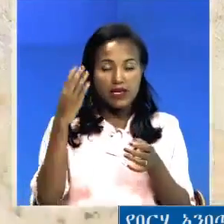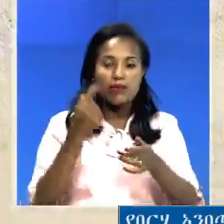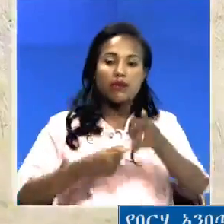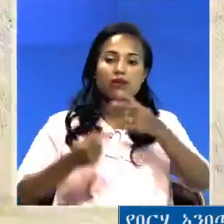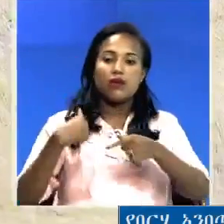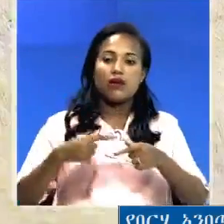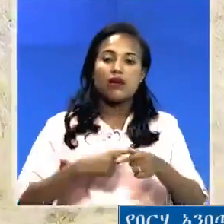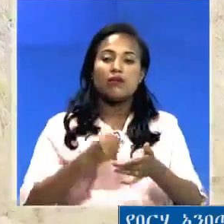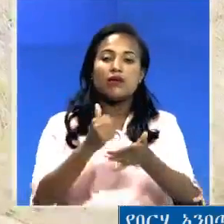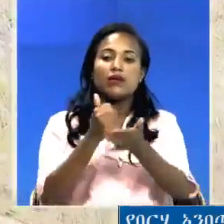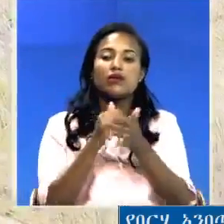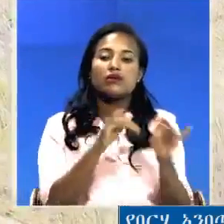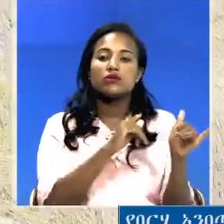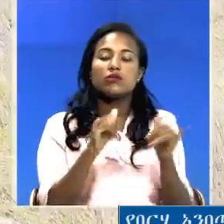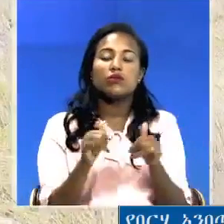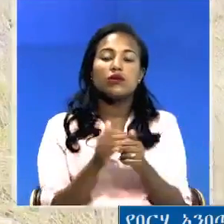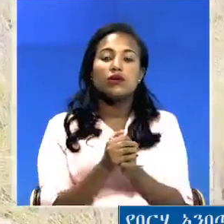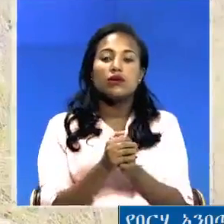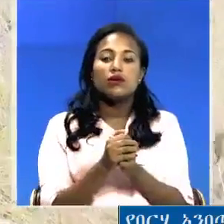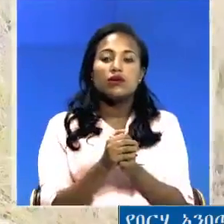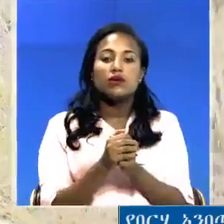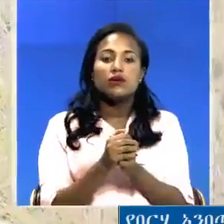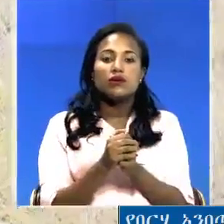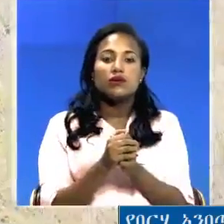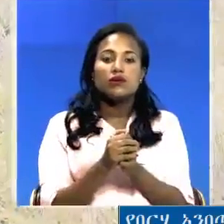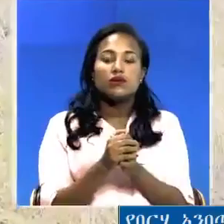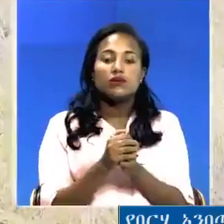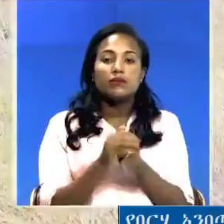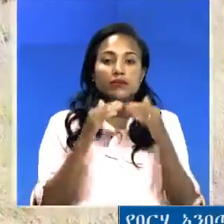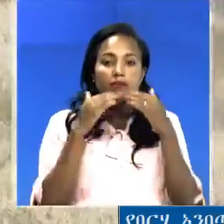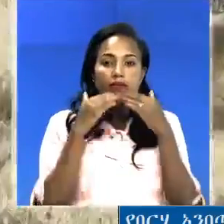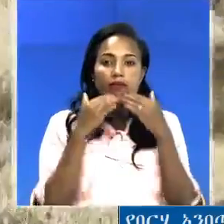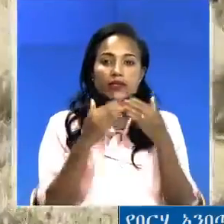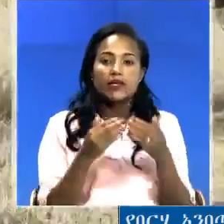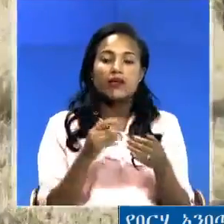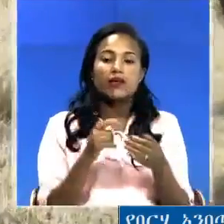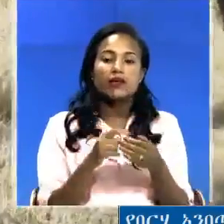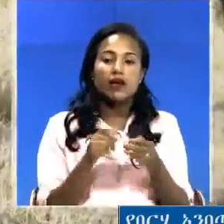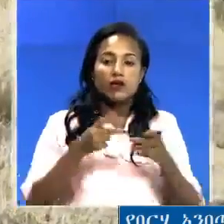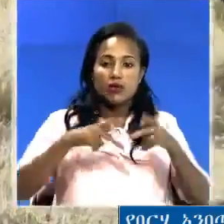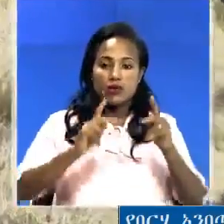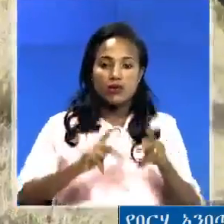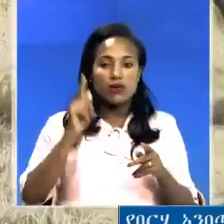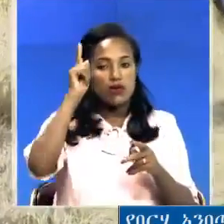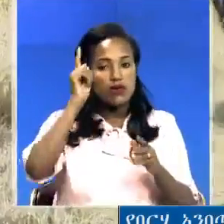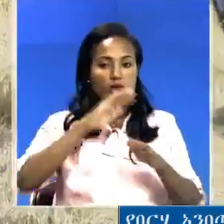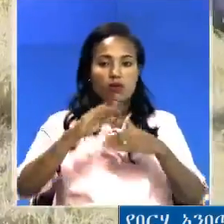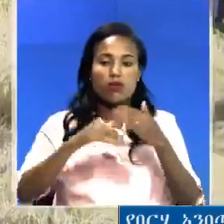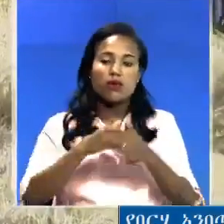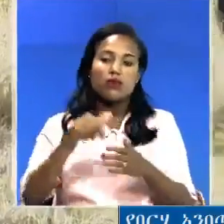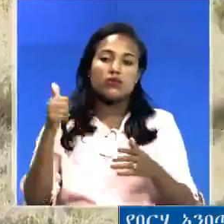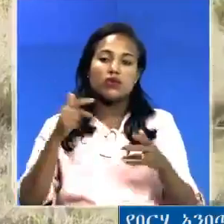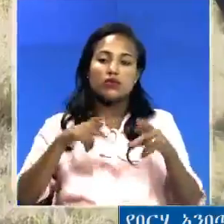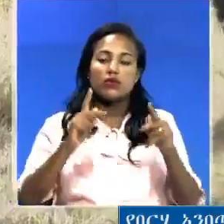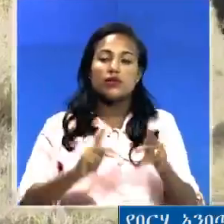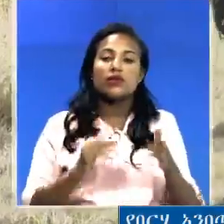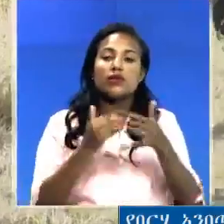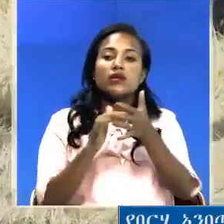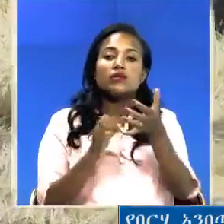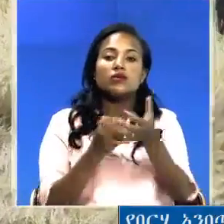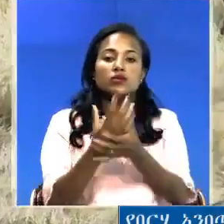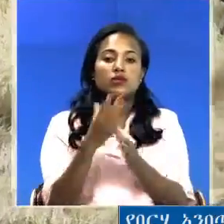መርዳታቸውን በመርዳታቸው በጣም ምስጋና እናቀርባለን። እንደ አርሶ አደር ንጋቱ ሁሉ ለሌሎች አርሶ አደሮች የደረሱ ሰብሎችን